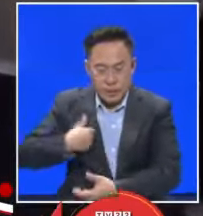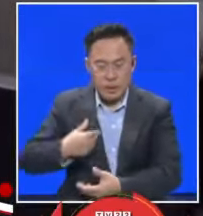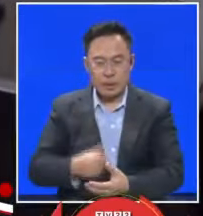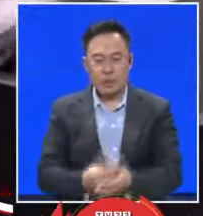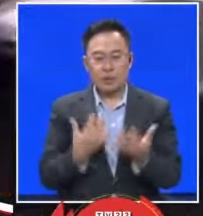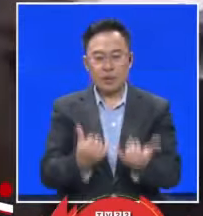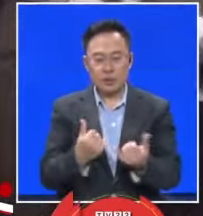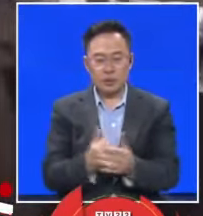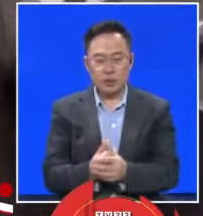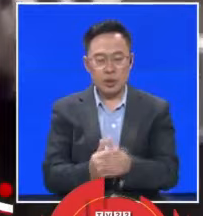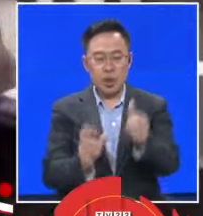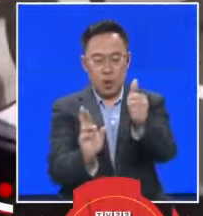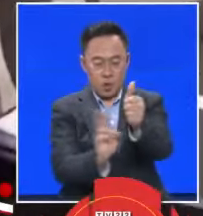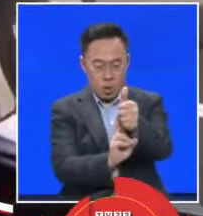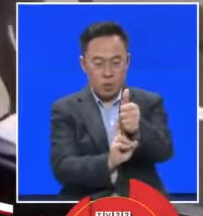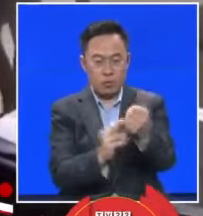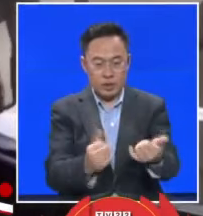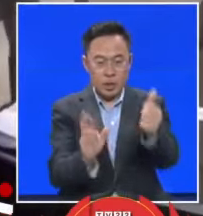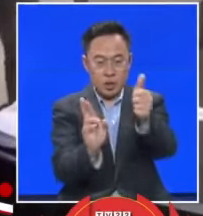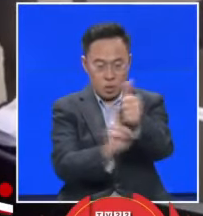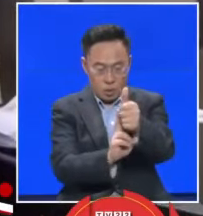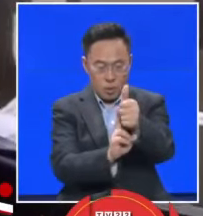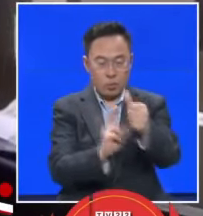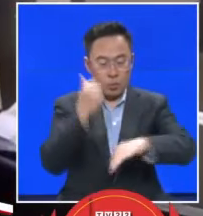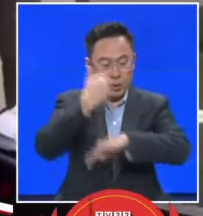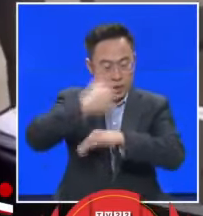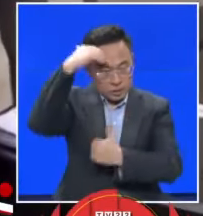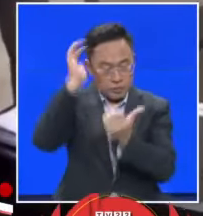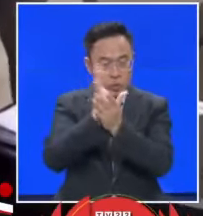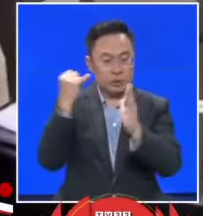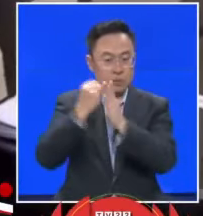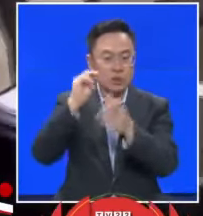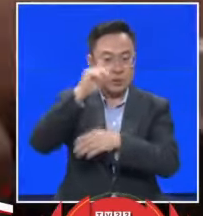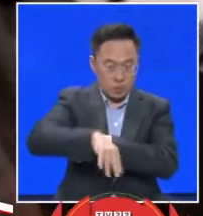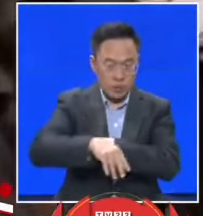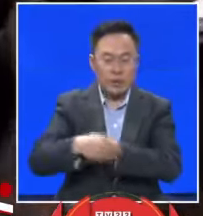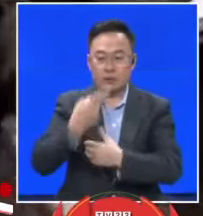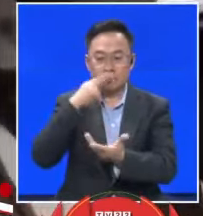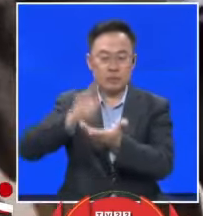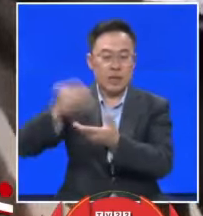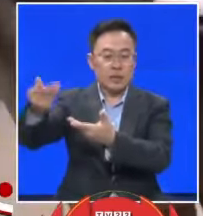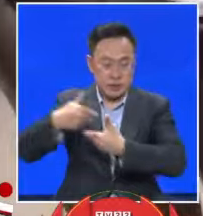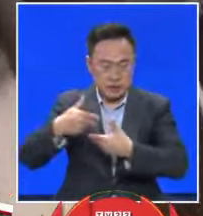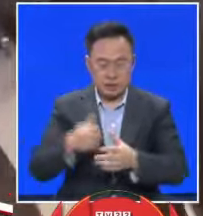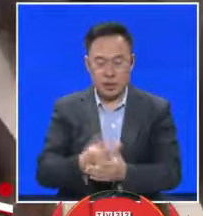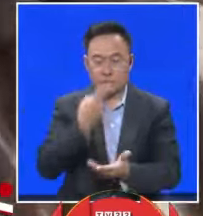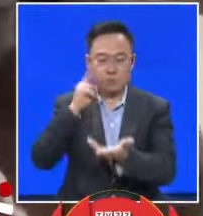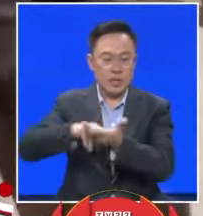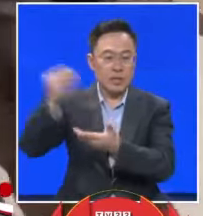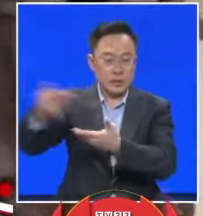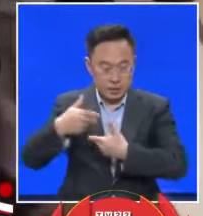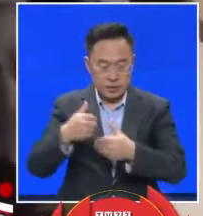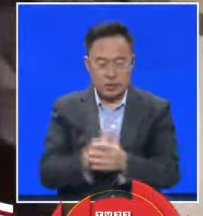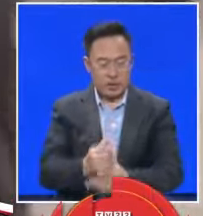2นายที่ร้องเรียนเนี่ยมาพบก็จะมาถามว่าปัญหามันเกิดอะไรขึ้นปรากฏ เขาบอกพันตำรวจเอกคนนี้มาขัดขวางการสอบถาม